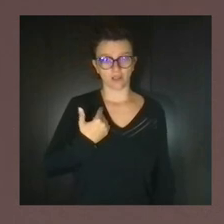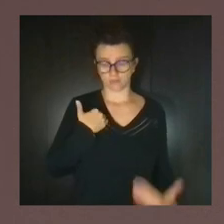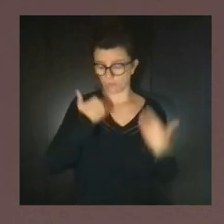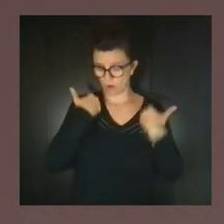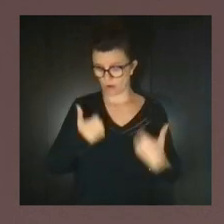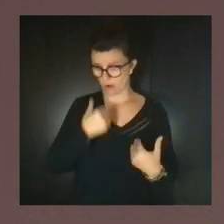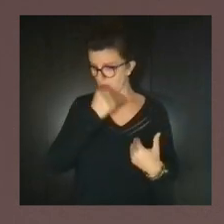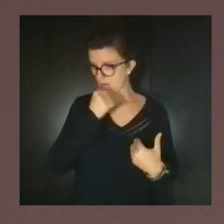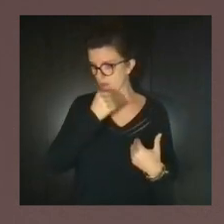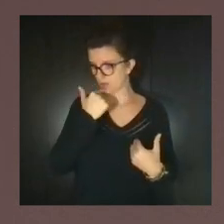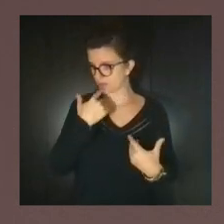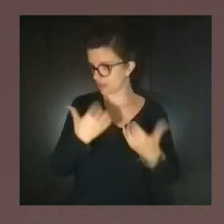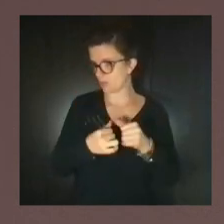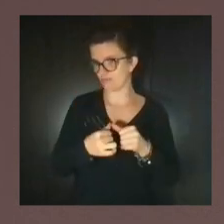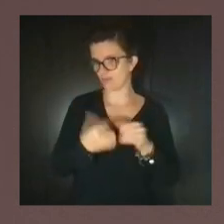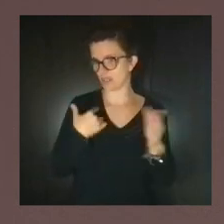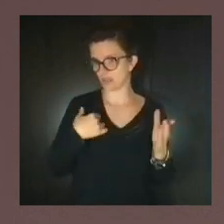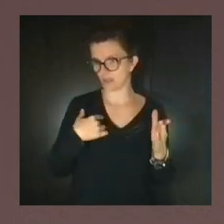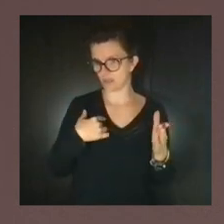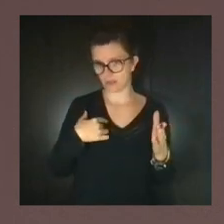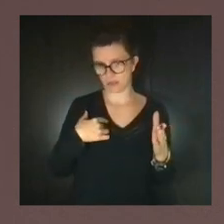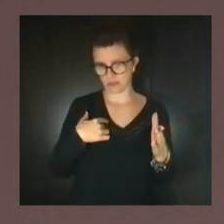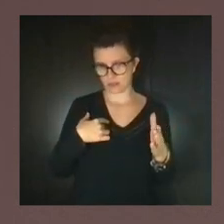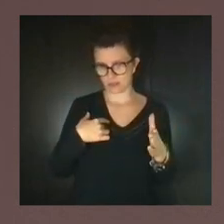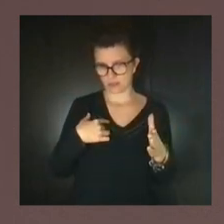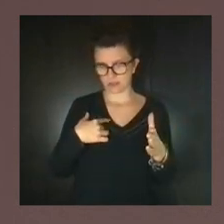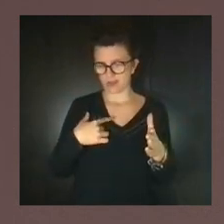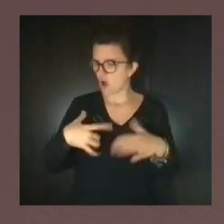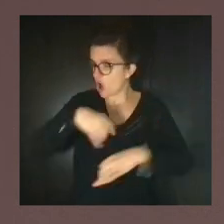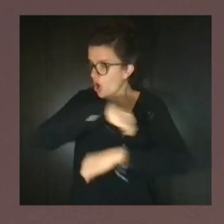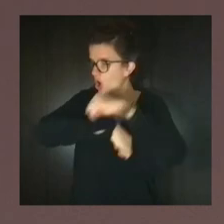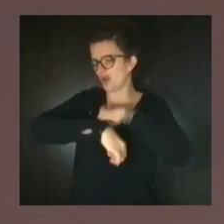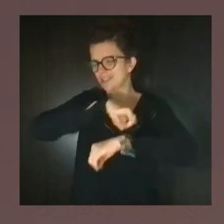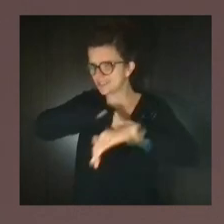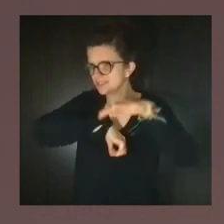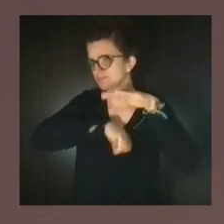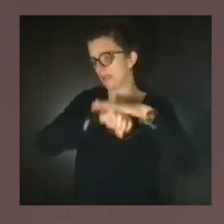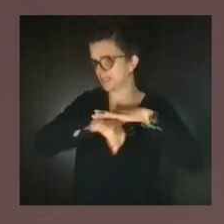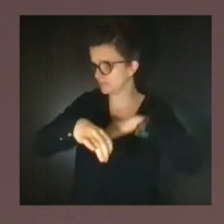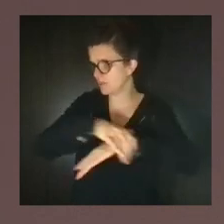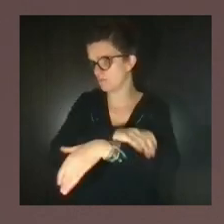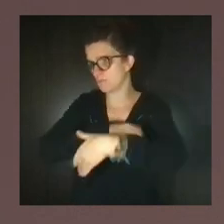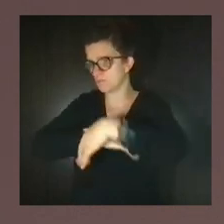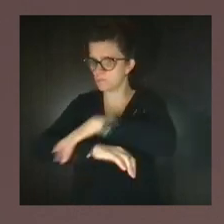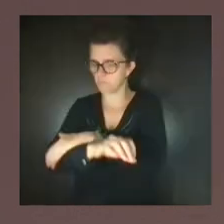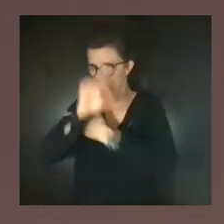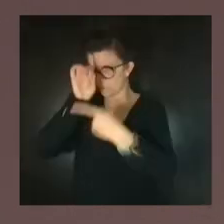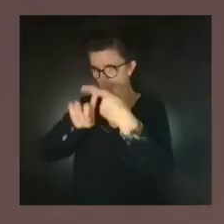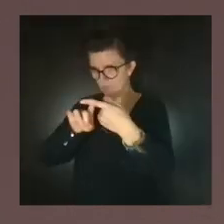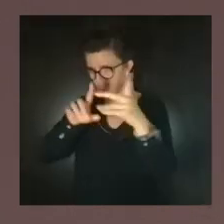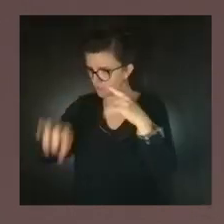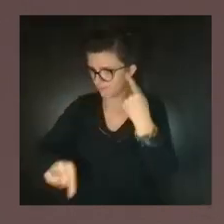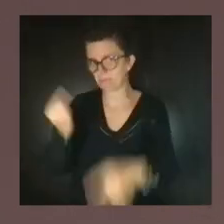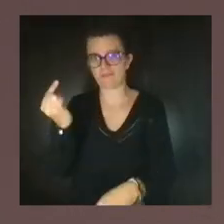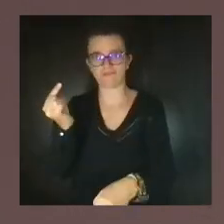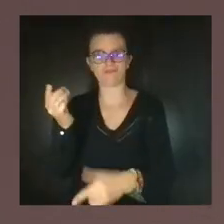faire ? Ce que je dois faire, c'est de mettre tout en œuvre pour que mon fils, demain, devienne quelqu'un. Et donc, ma mère a tout mis en œuvre pour que je